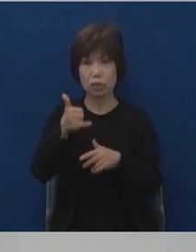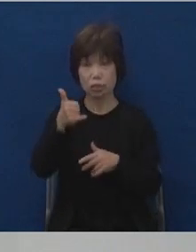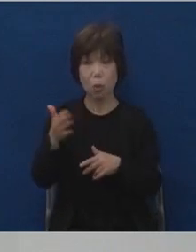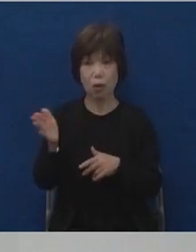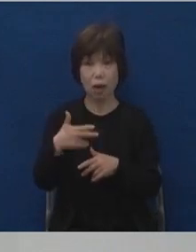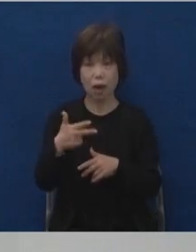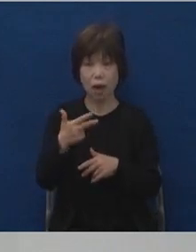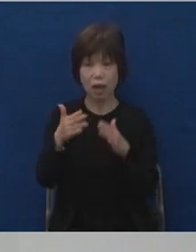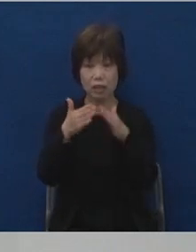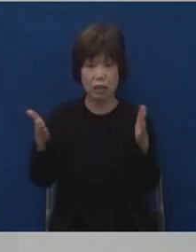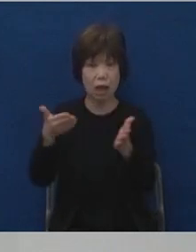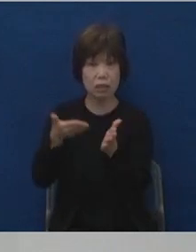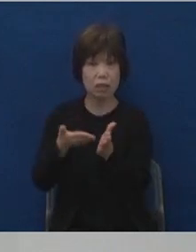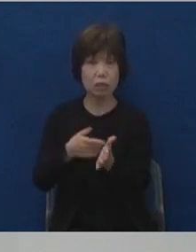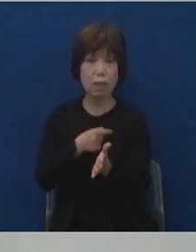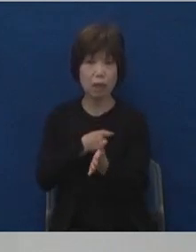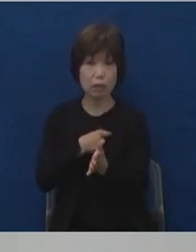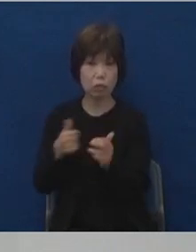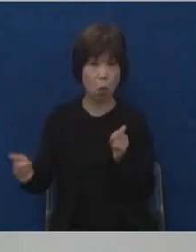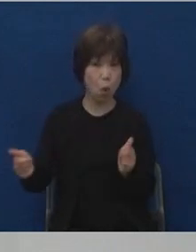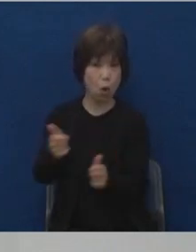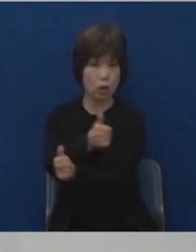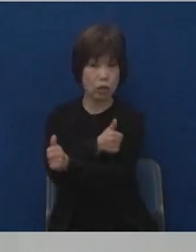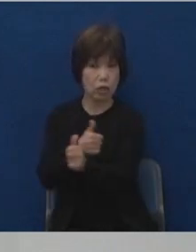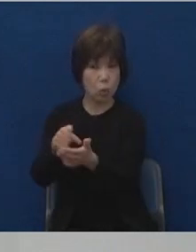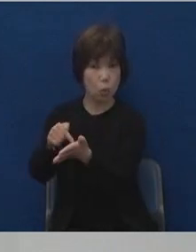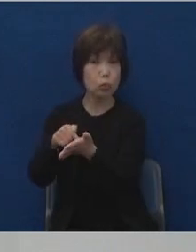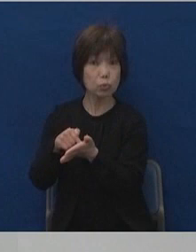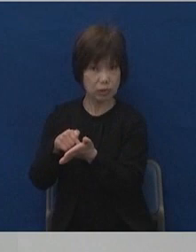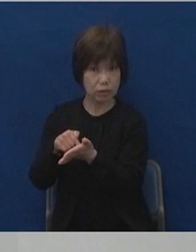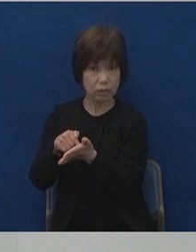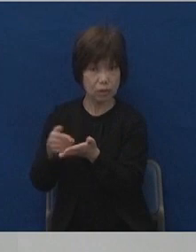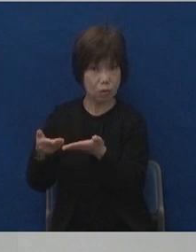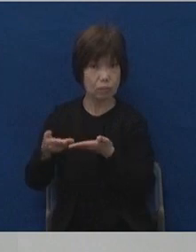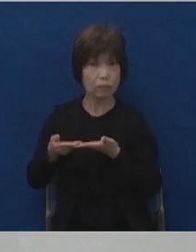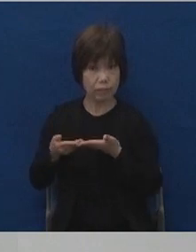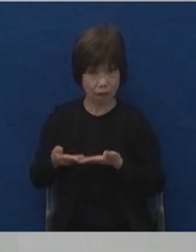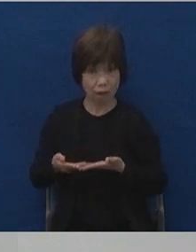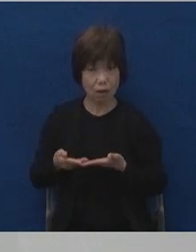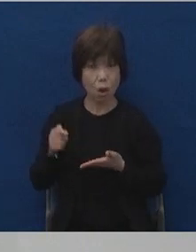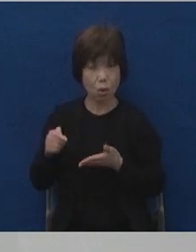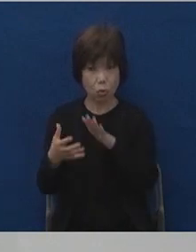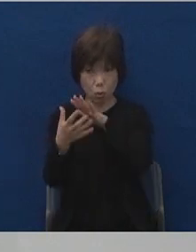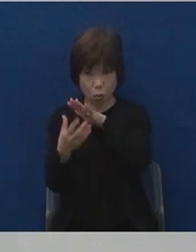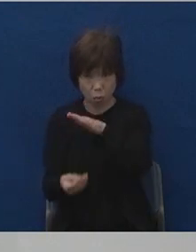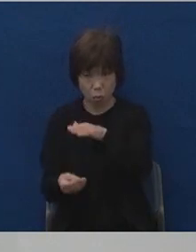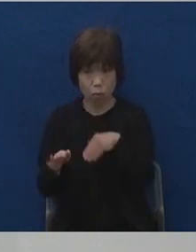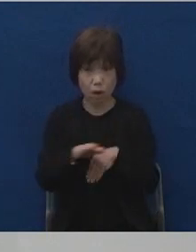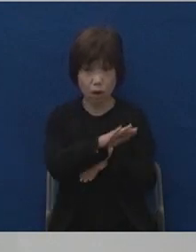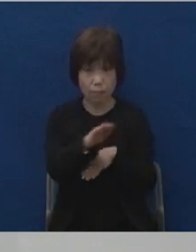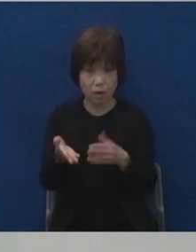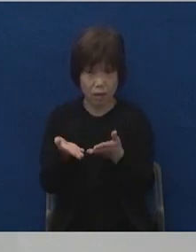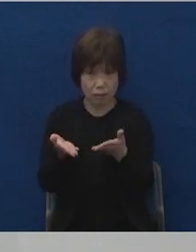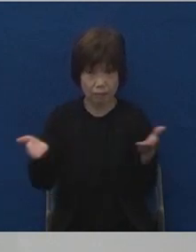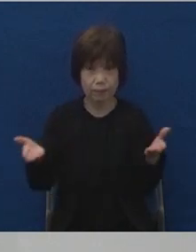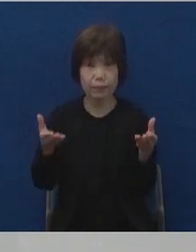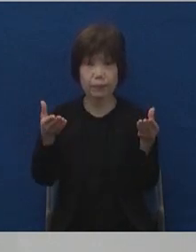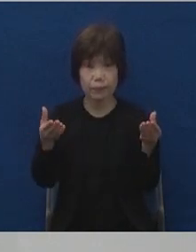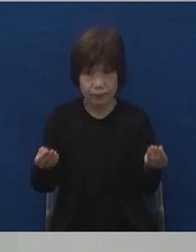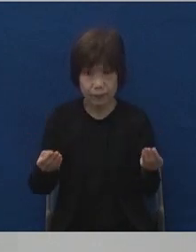会説明員の移動通知が参っております。この写しはお手元に配布いたしておき